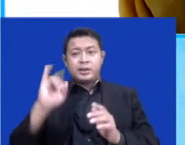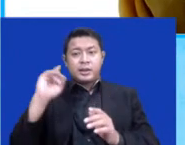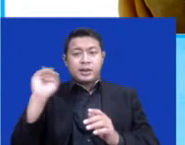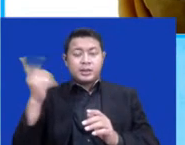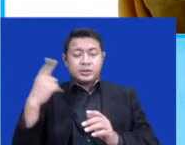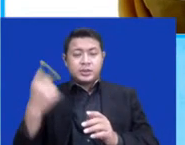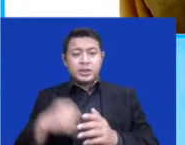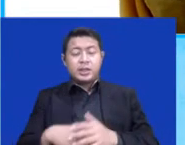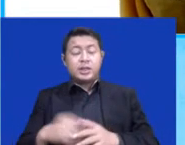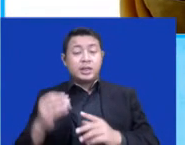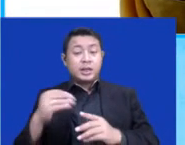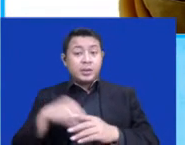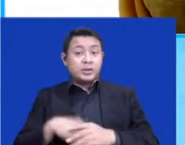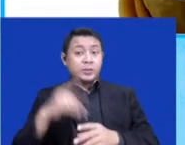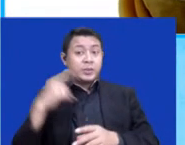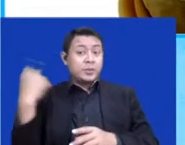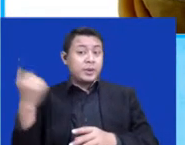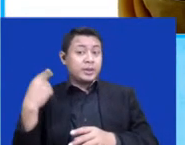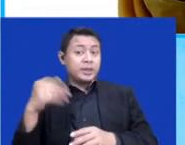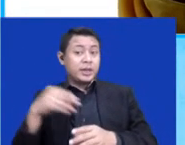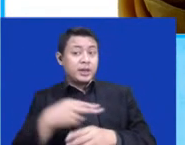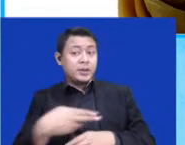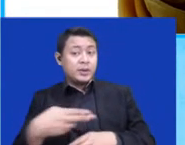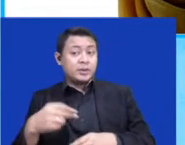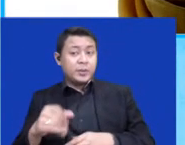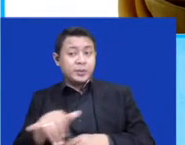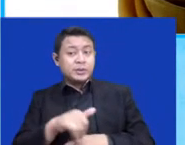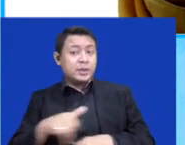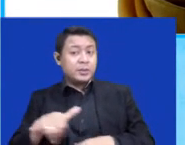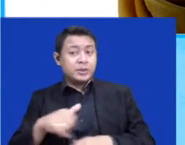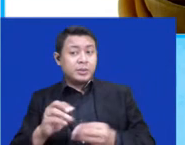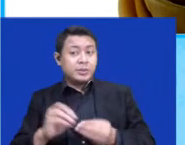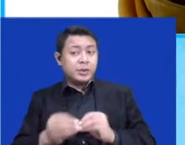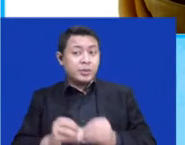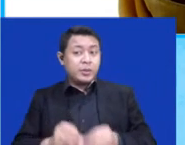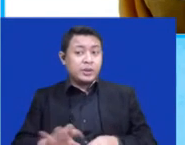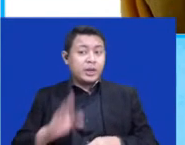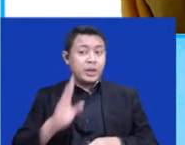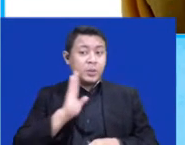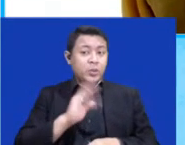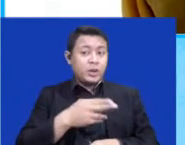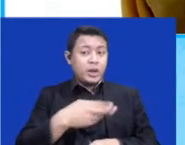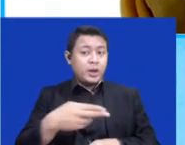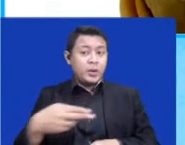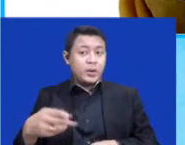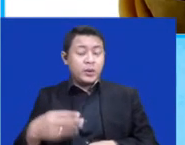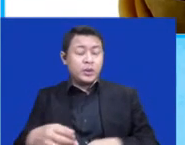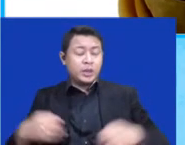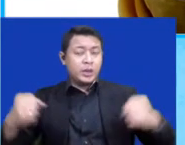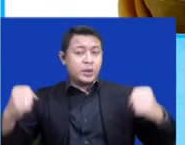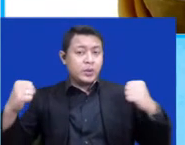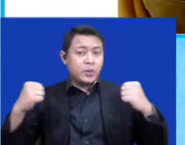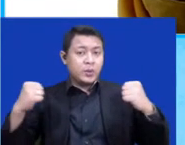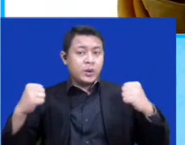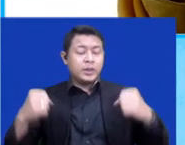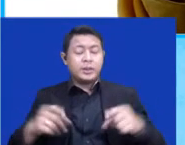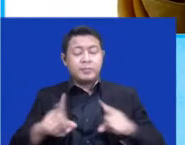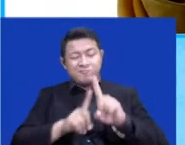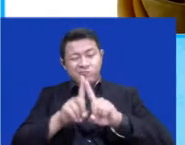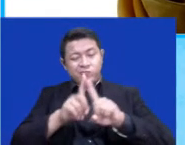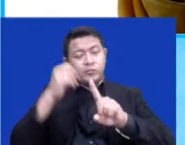juga pemerintah Indonesia untuk kita bisa sama-sama membuat anak muda di Indonesia ini berdaya guna, berdaya saing dan pada akhirnya